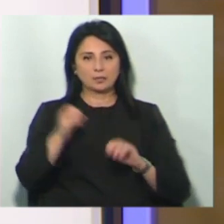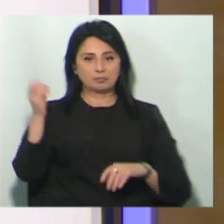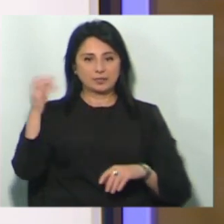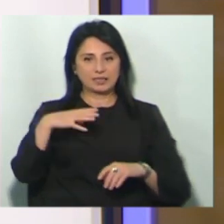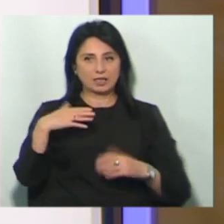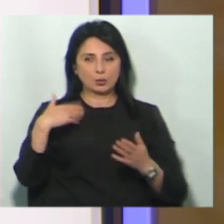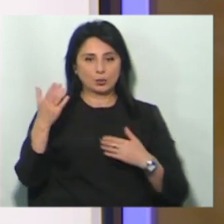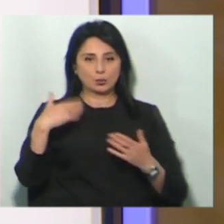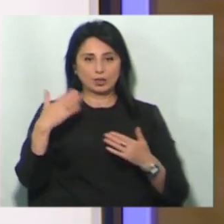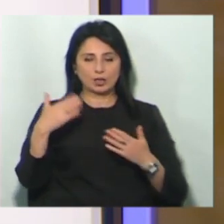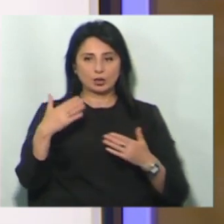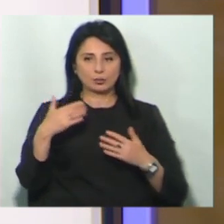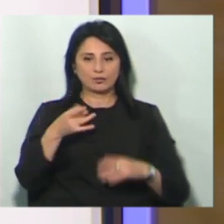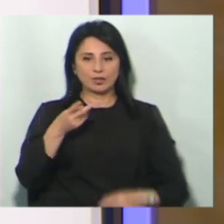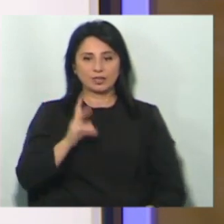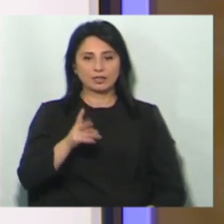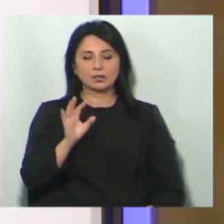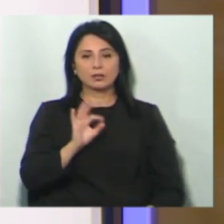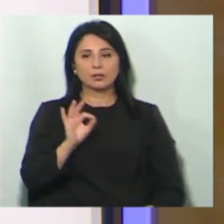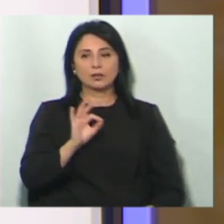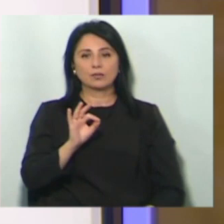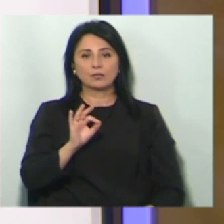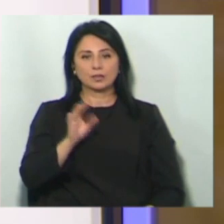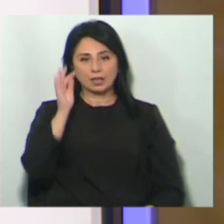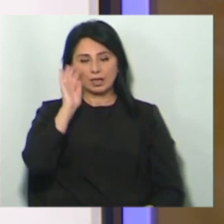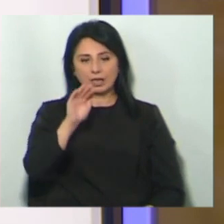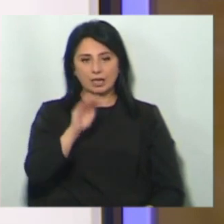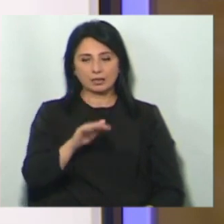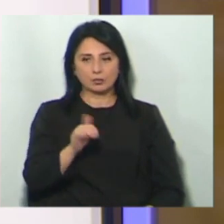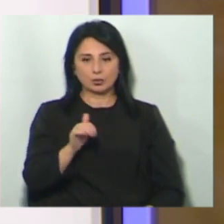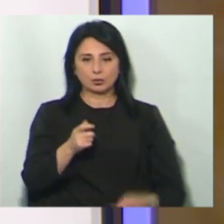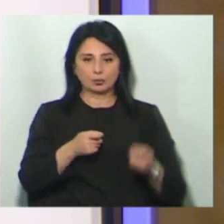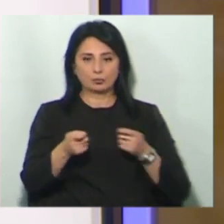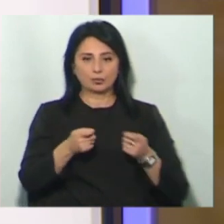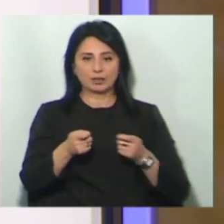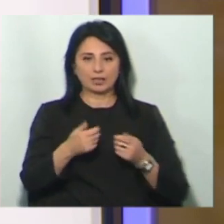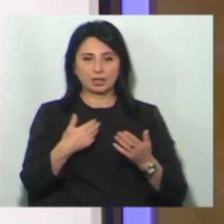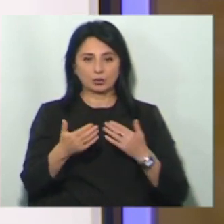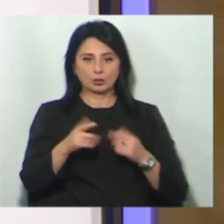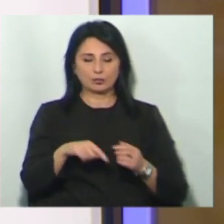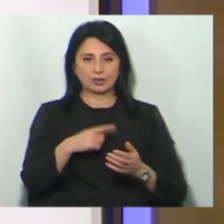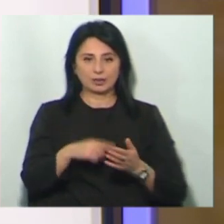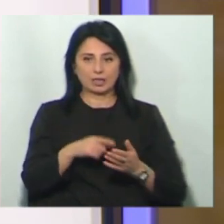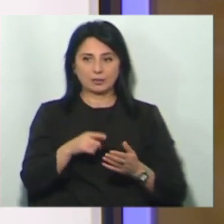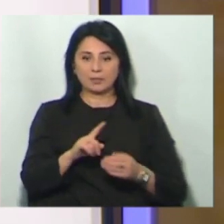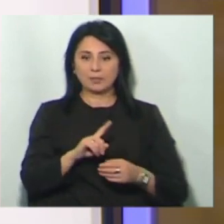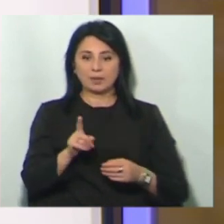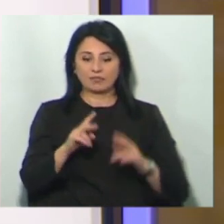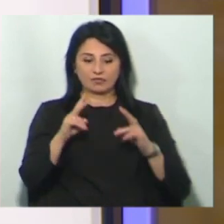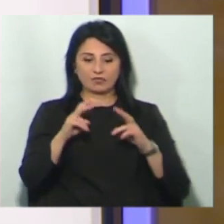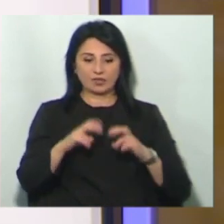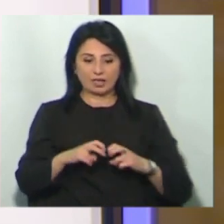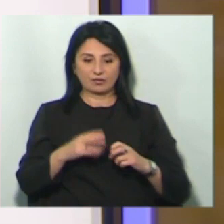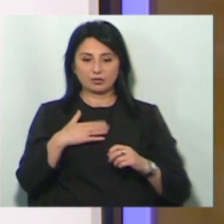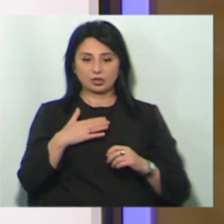მზესთან ურთიერთობის რისკებზე გაგახსენებთ, როგორ ფრთხილად ვუდგებით ჩვენ ამ საკითხს. Მაგრამ კვლევა,